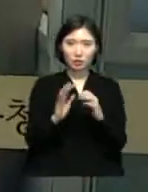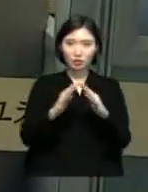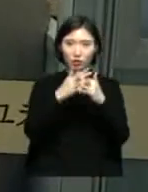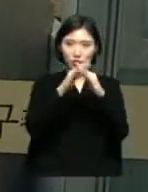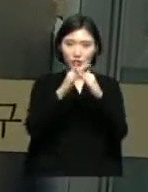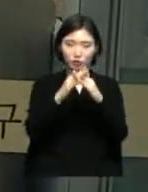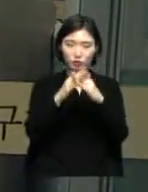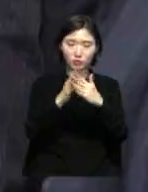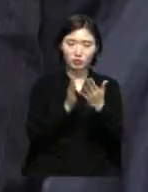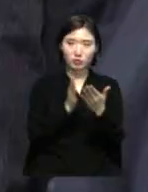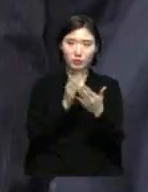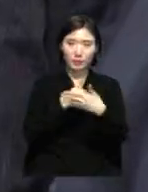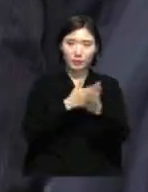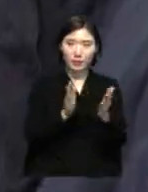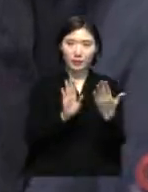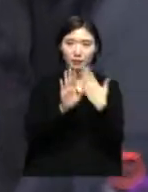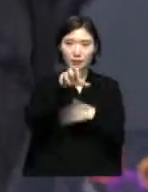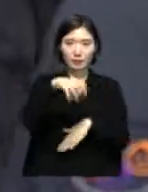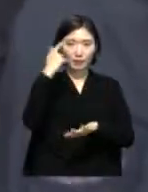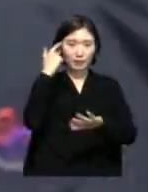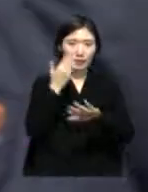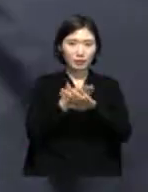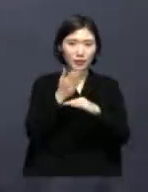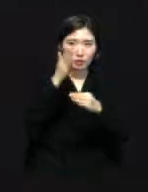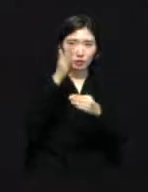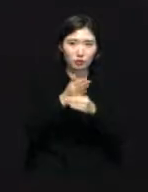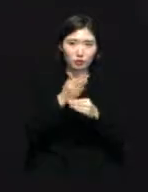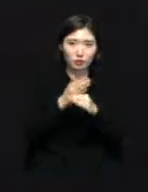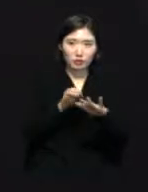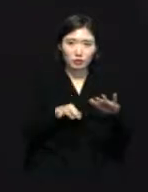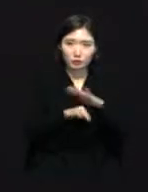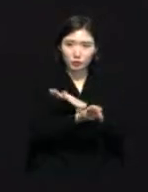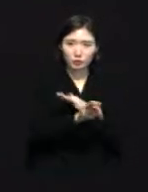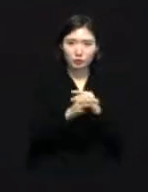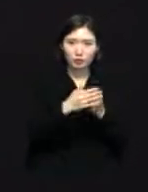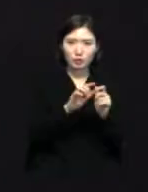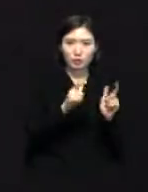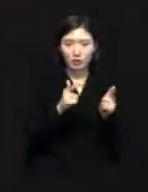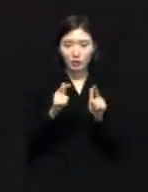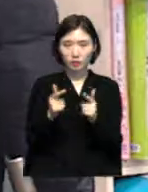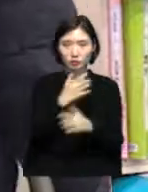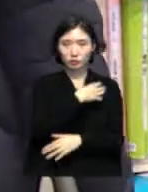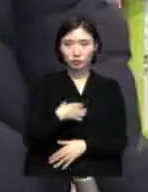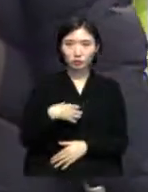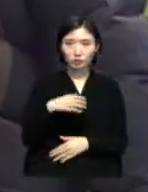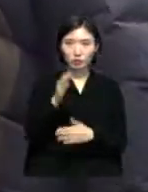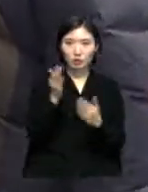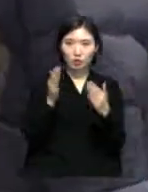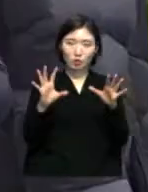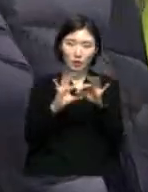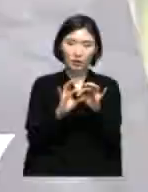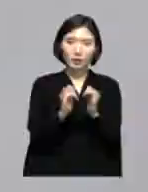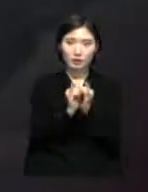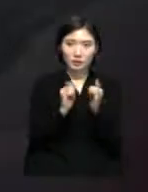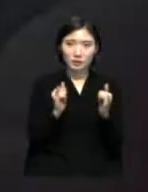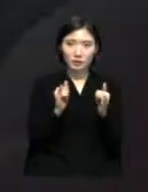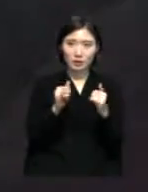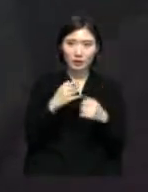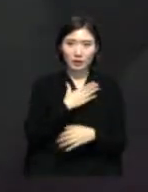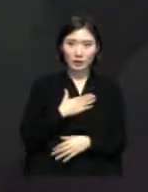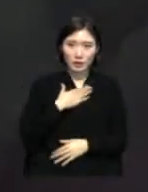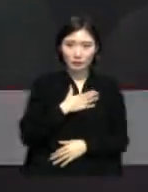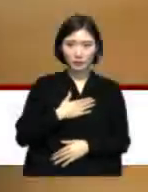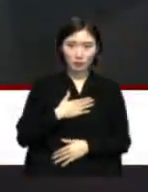주민들은 반대 목소리를 높였고 금품수수 억측에 구청 관계자와의 감정 섞인 언쟁도 벌였습니다.